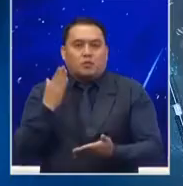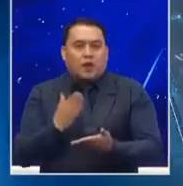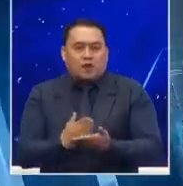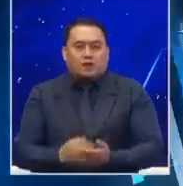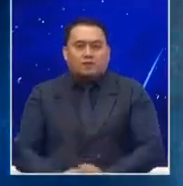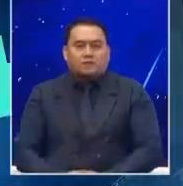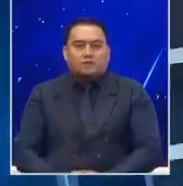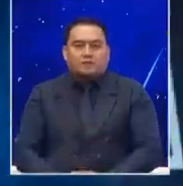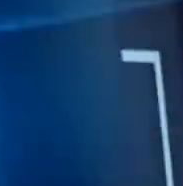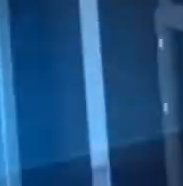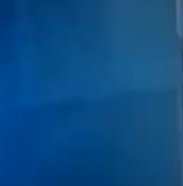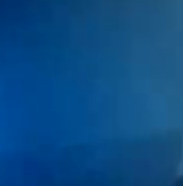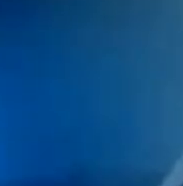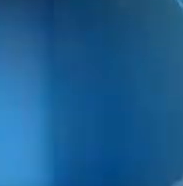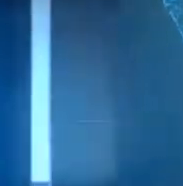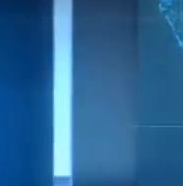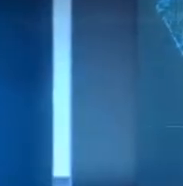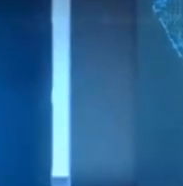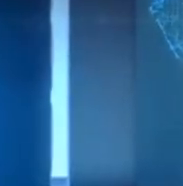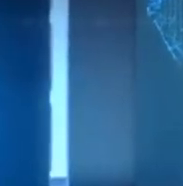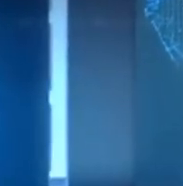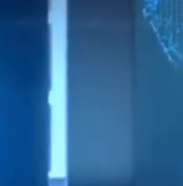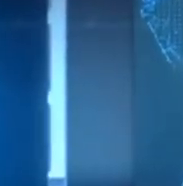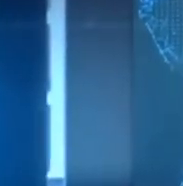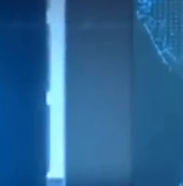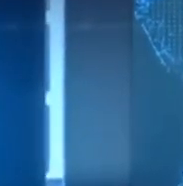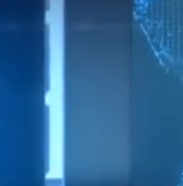Меруерт Қыдырбайқызы, Нұржан Мұханов, Жетісу телеарнасы.